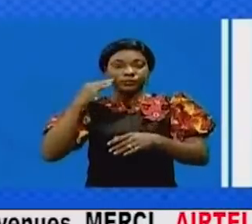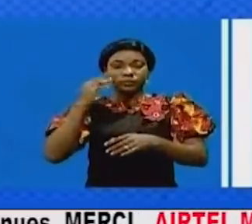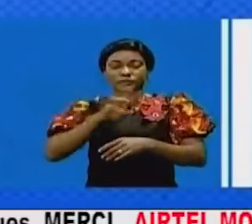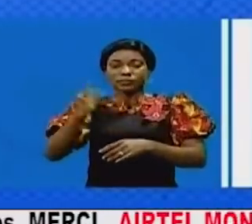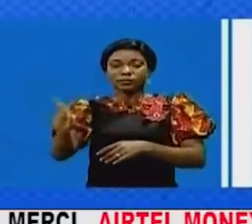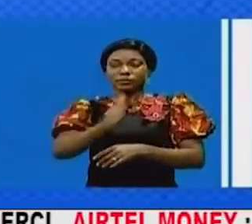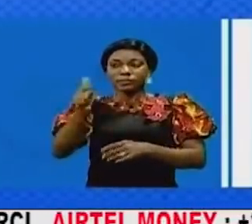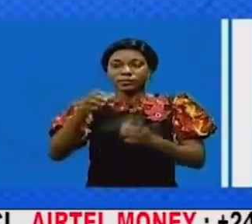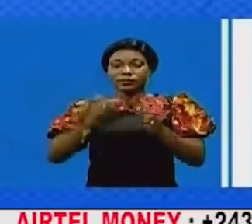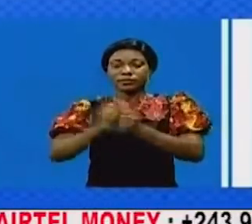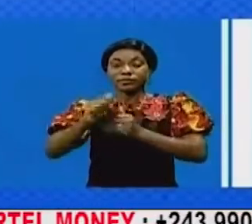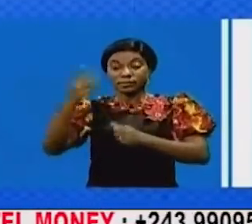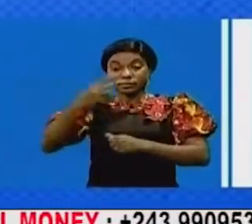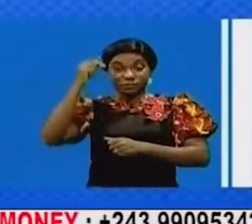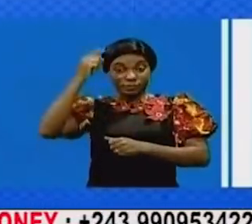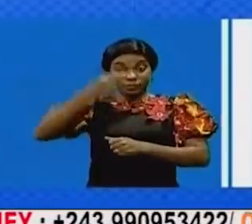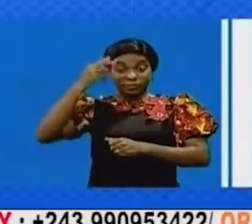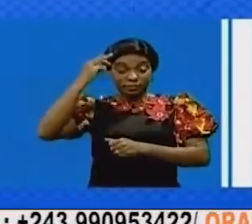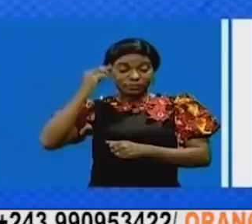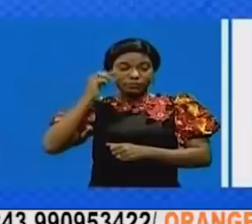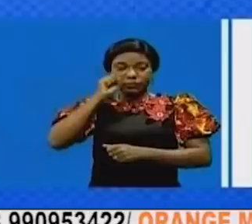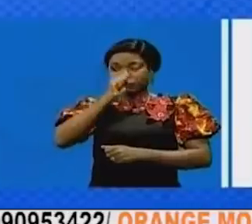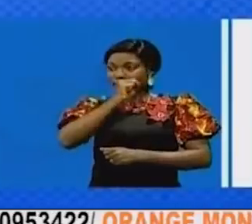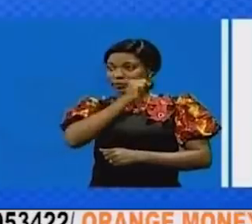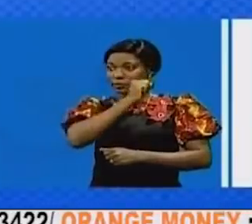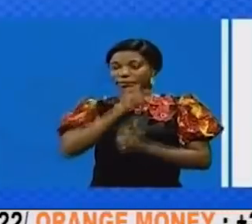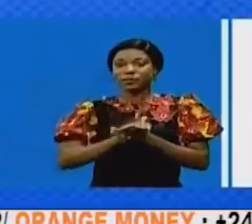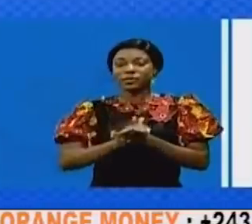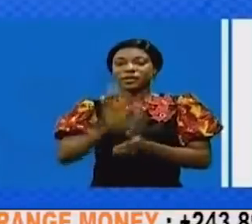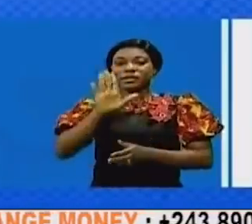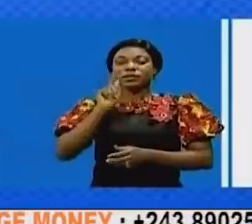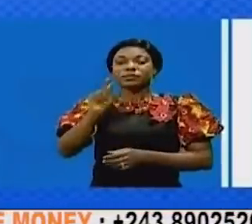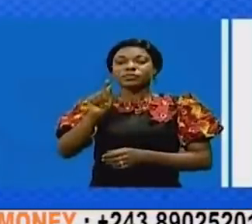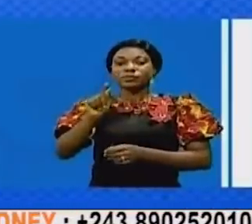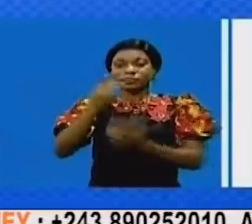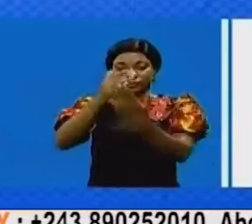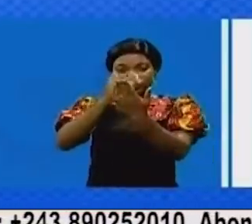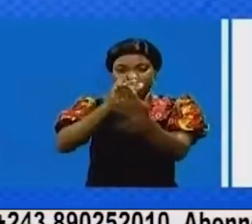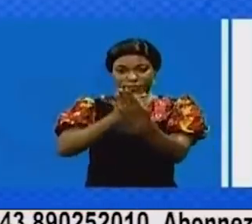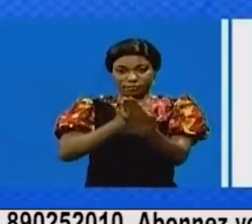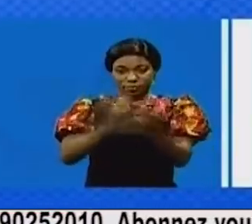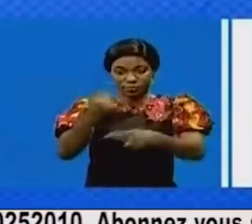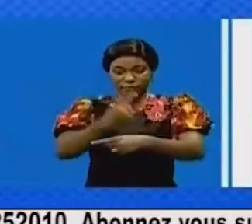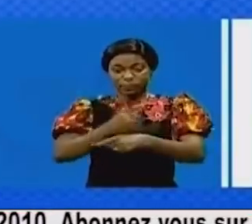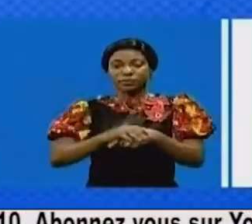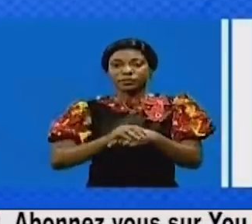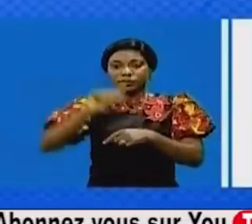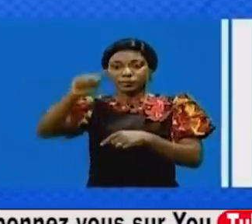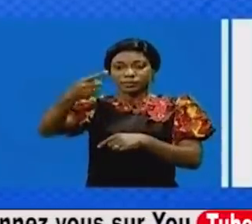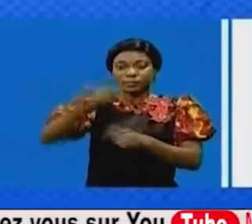Premier ministre Jean-Michel Sama Lukonde King. 5 points étaient inscrits à l'ordre du jour.